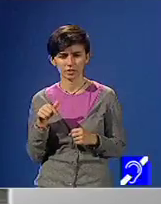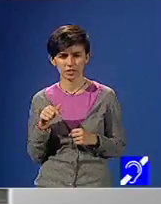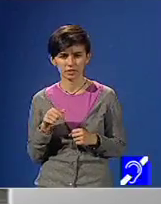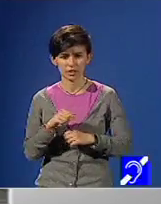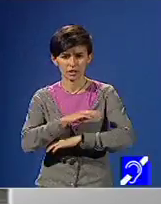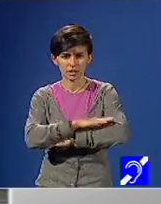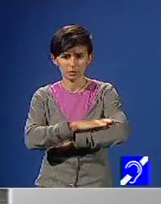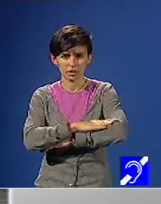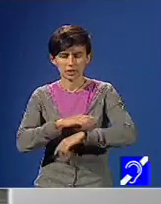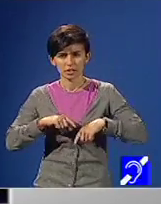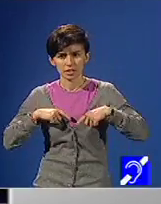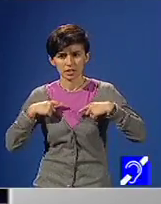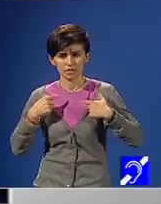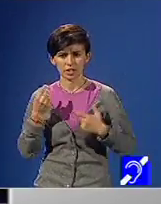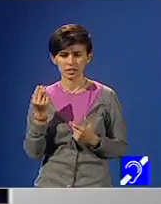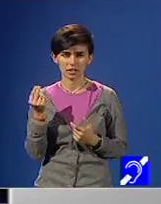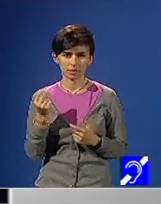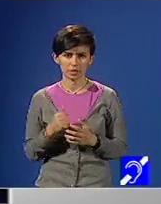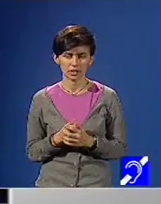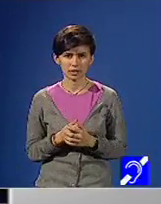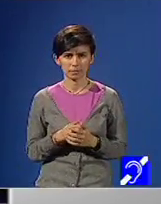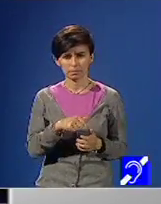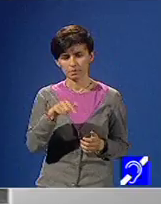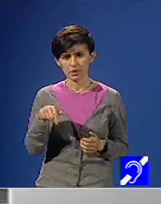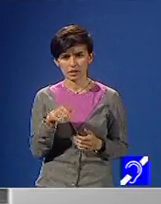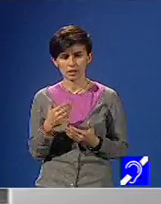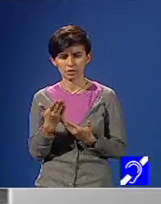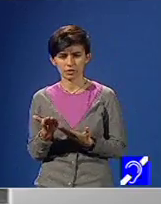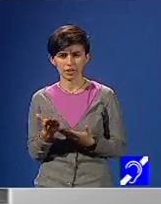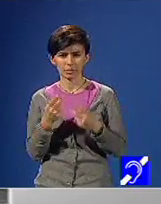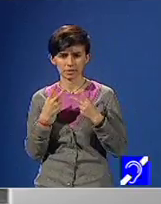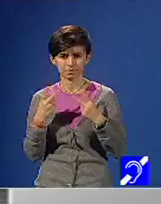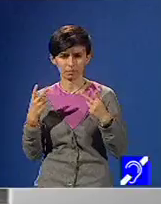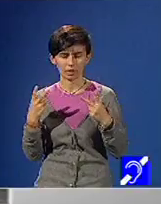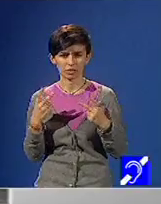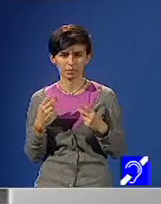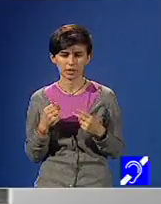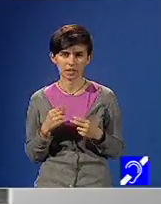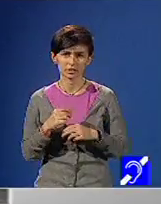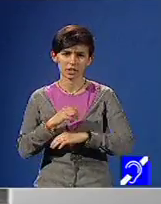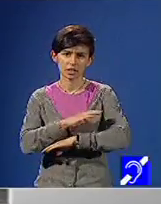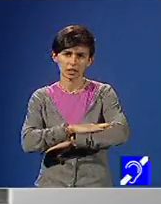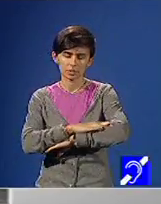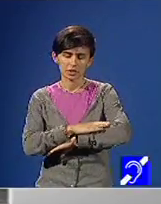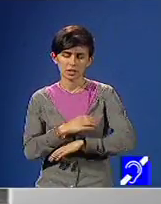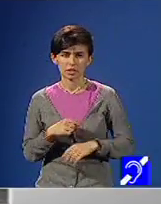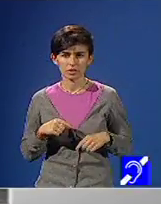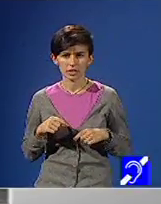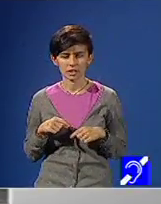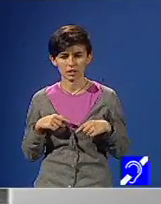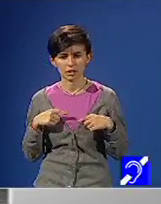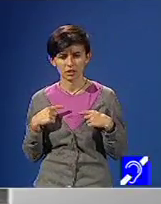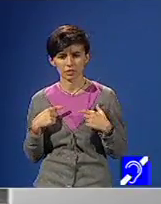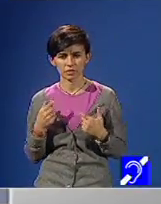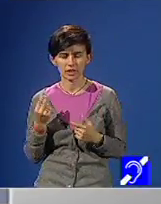de viață independentă. Noi le acordăm o mare importanță, deci deprinderilor de viață independentă, deprinderilor de autonomie personală.